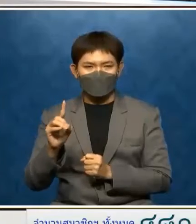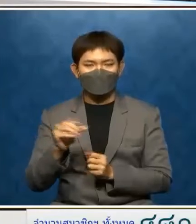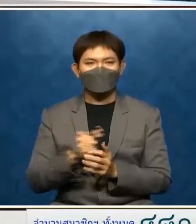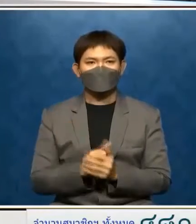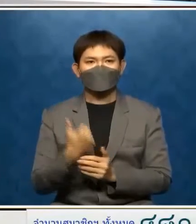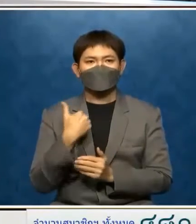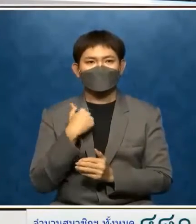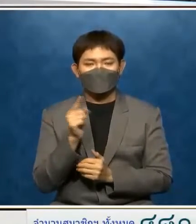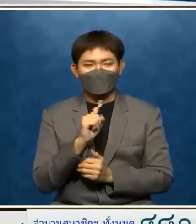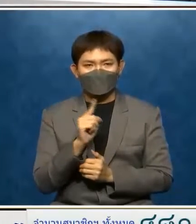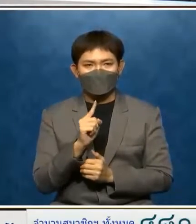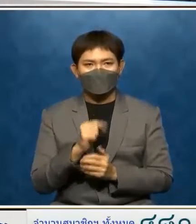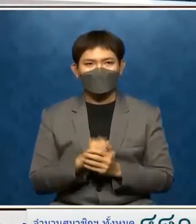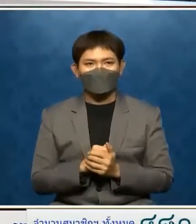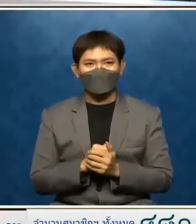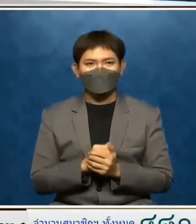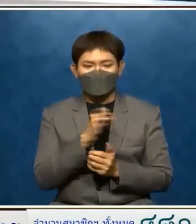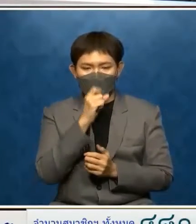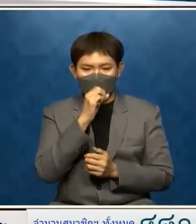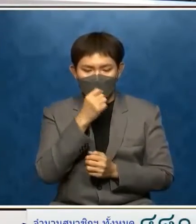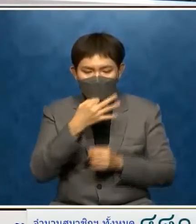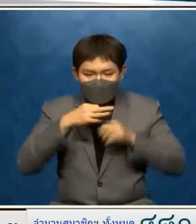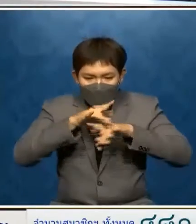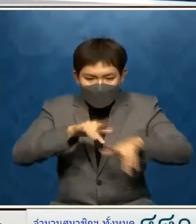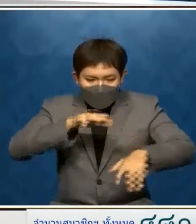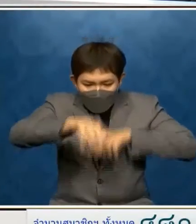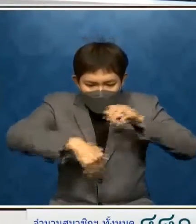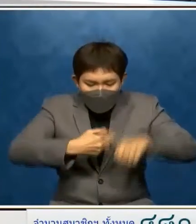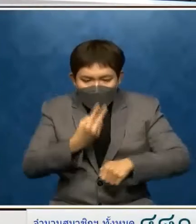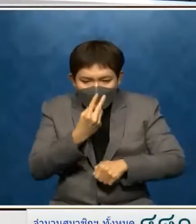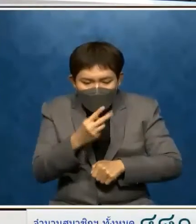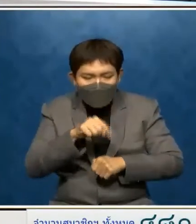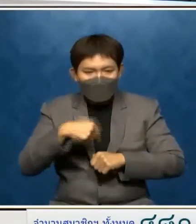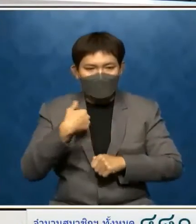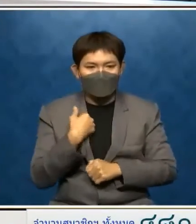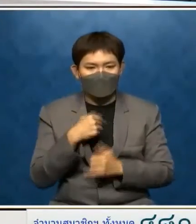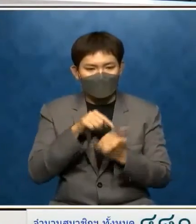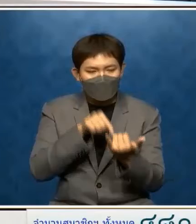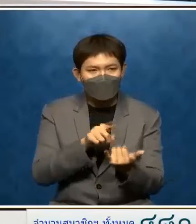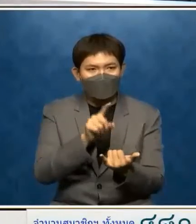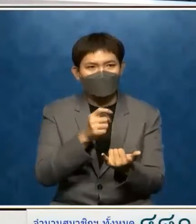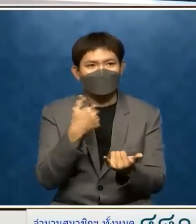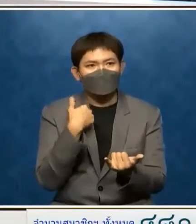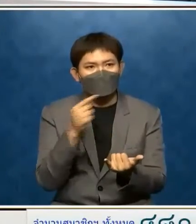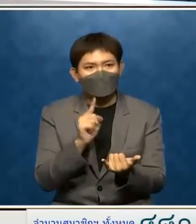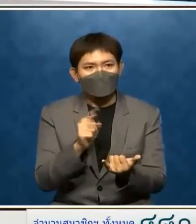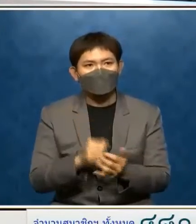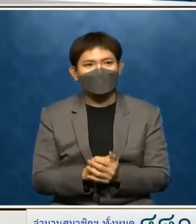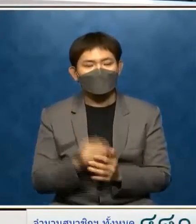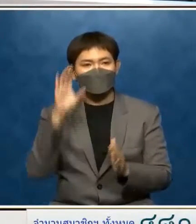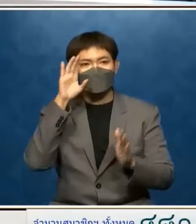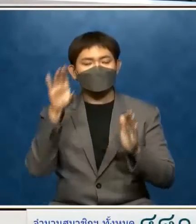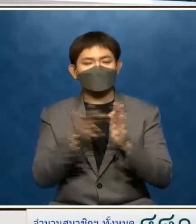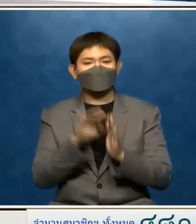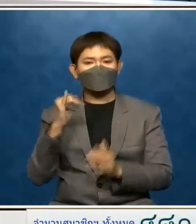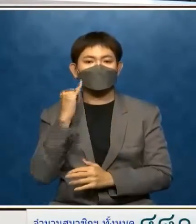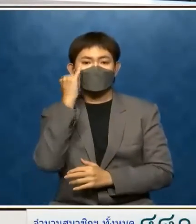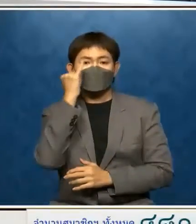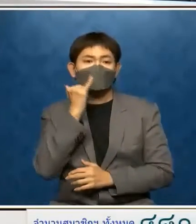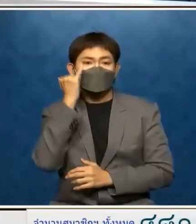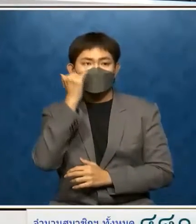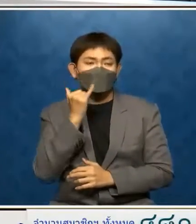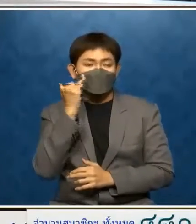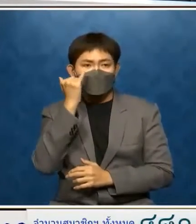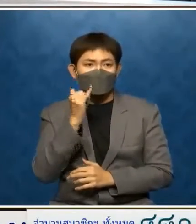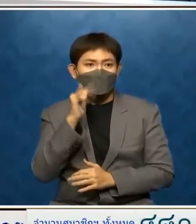และมีการให้งมหาสบ สไลดถัดไปค่ะเป็นภาพของคุณย่าดิฉันเดินน